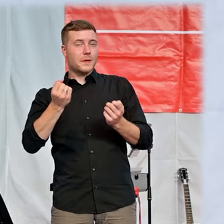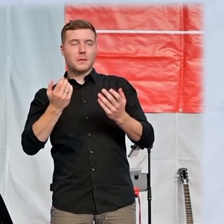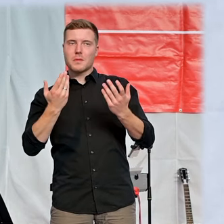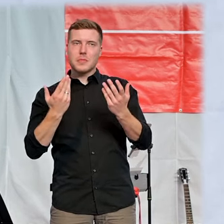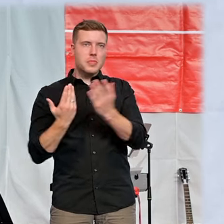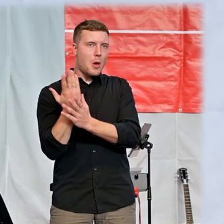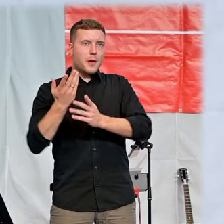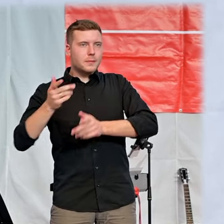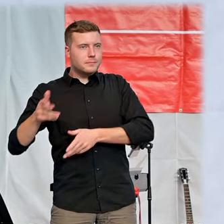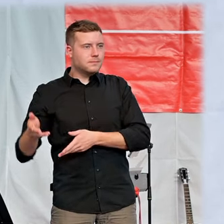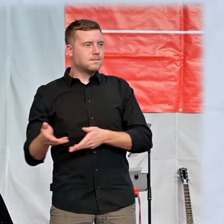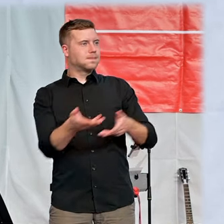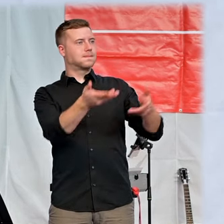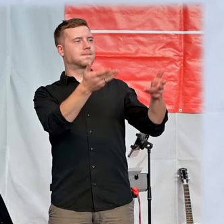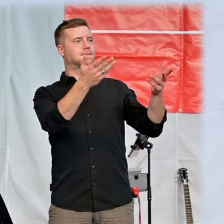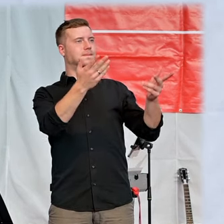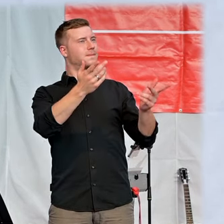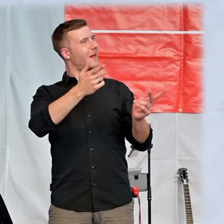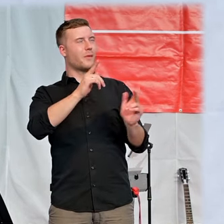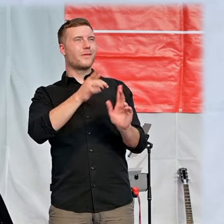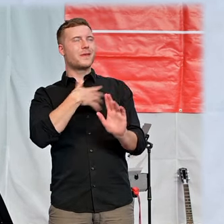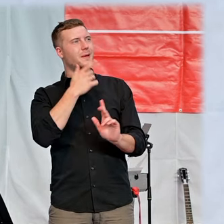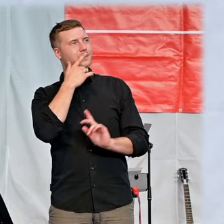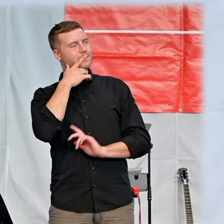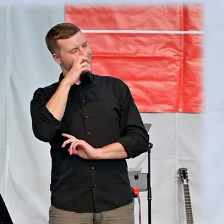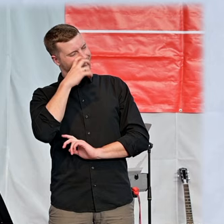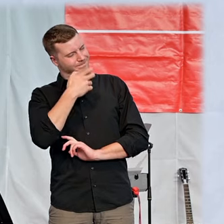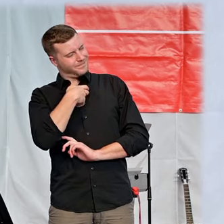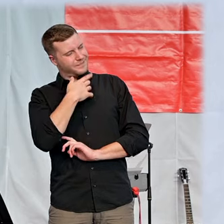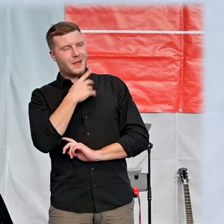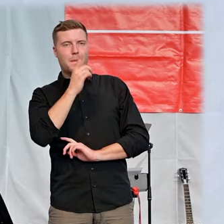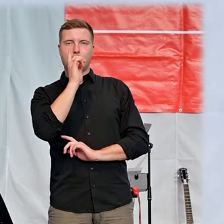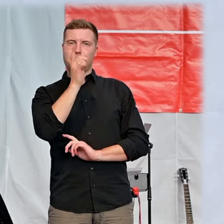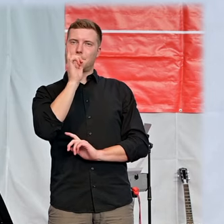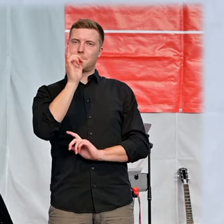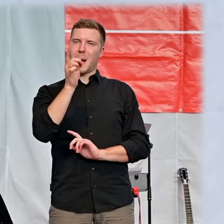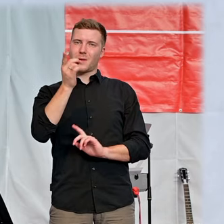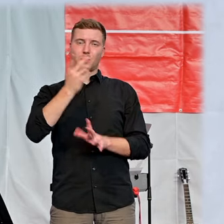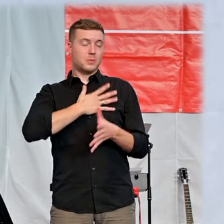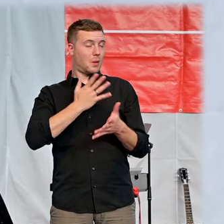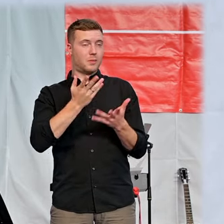sind es auch Zeiten der Mahnung, des Zerbruchs oder des Untergangs.